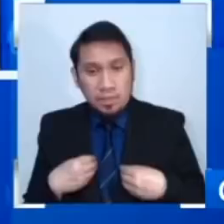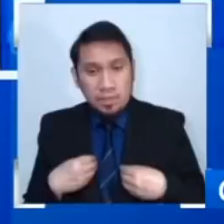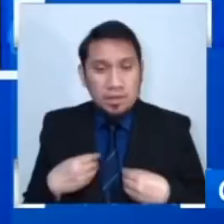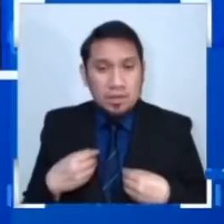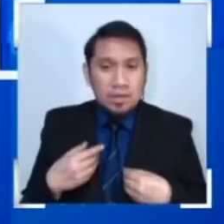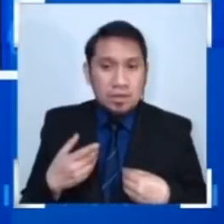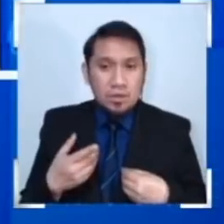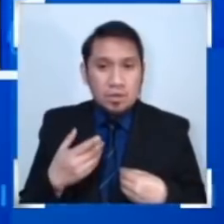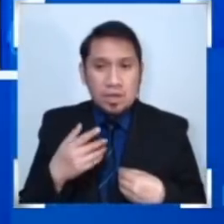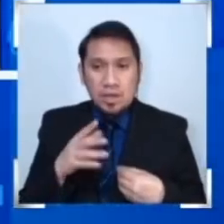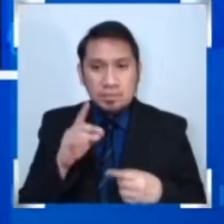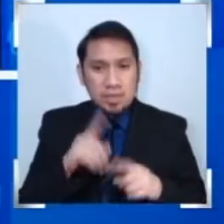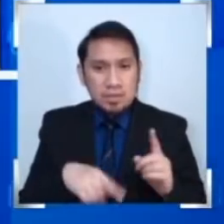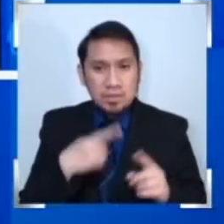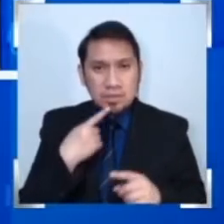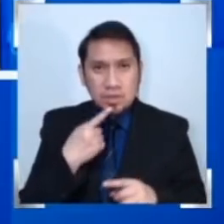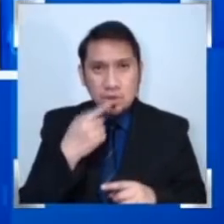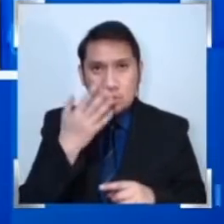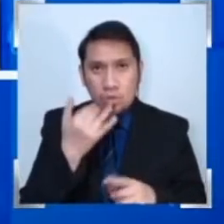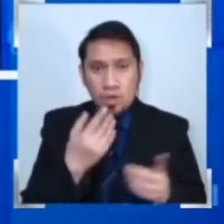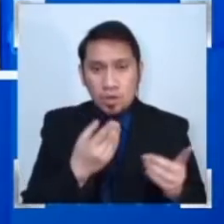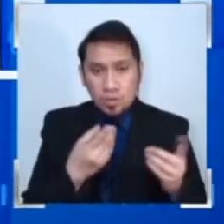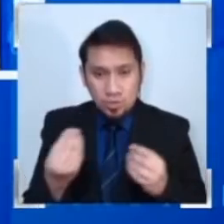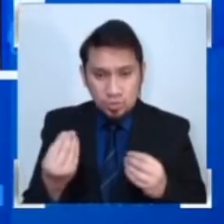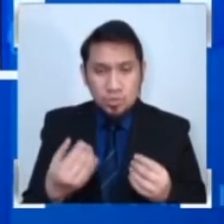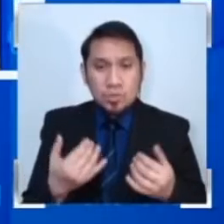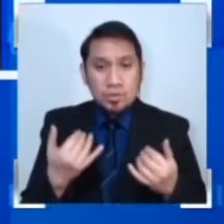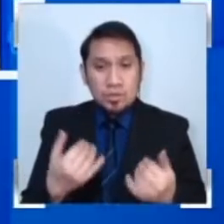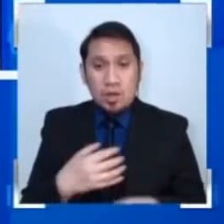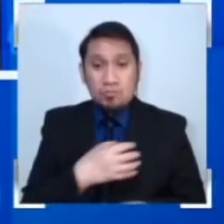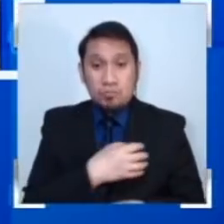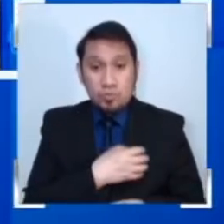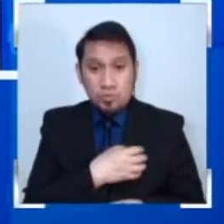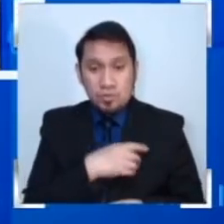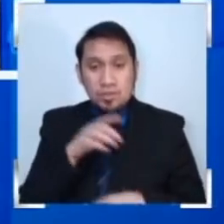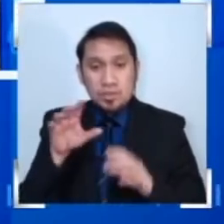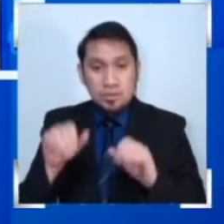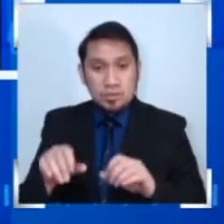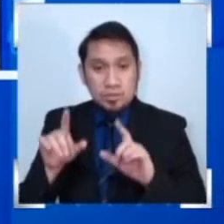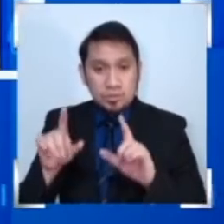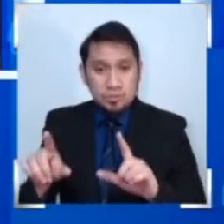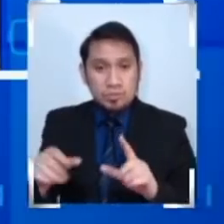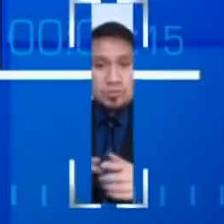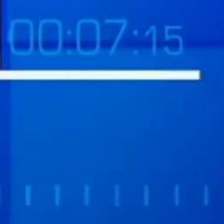nagawa. Hawak ng Katanawan Municipal Police Station ang suspek na nahaharap sa mga reklamo.